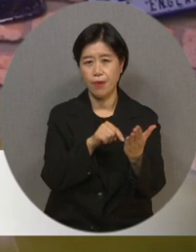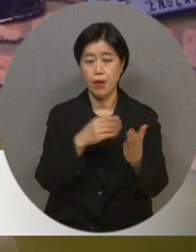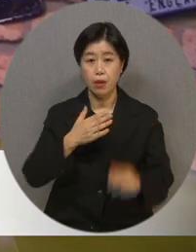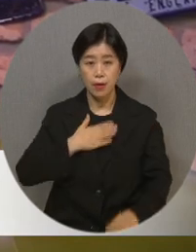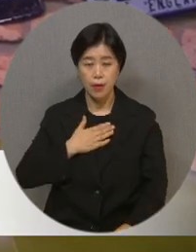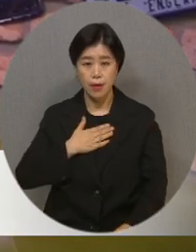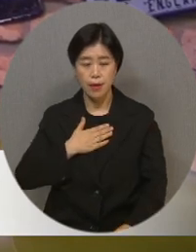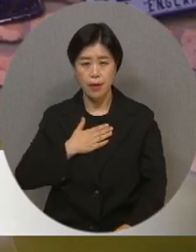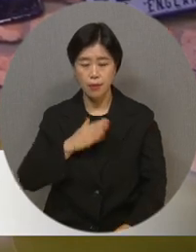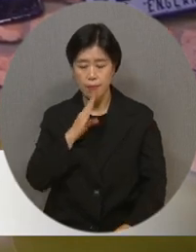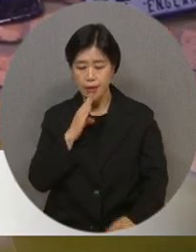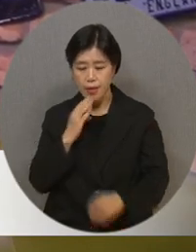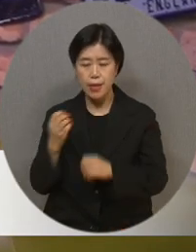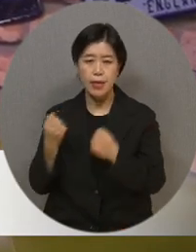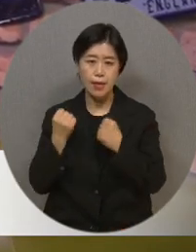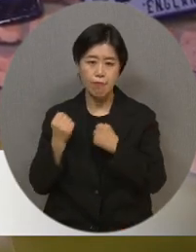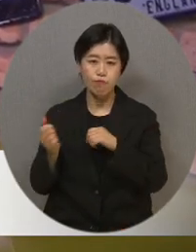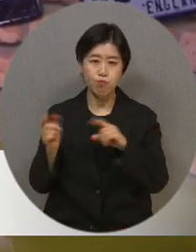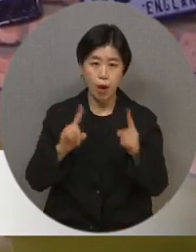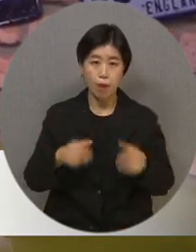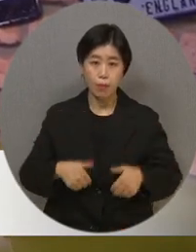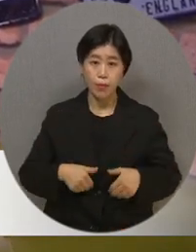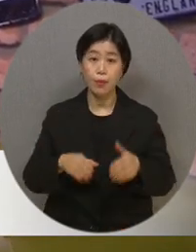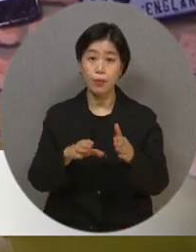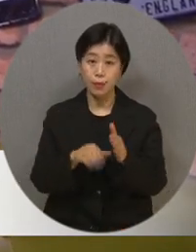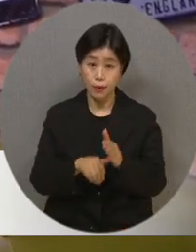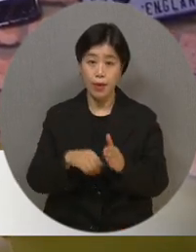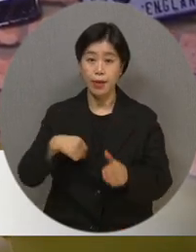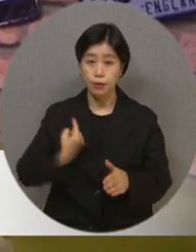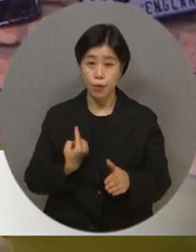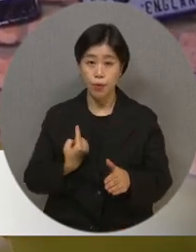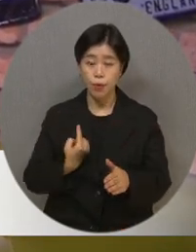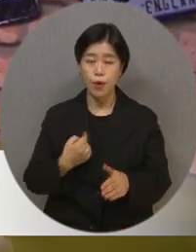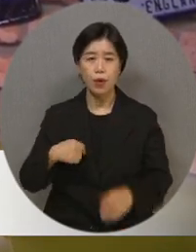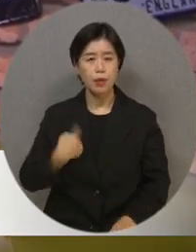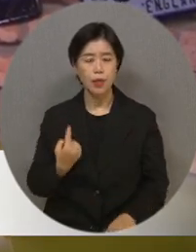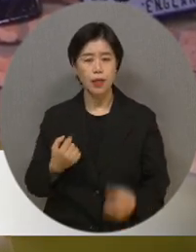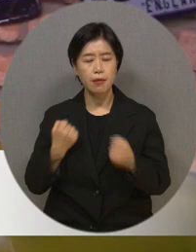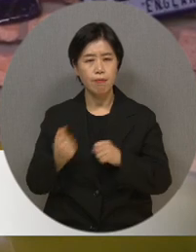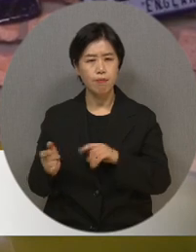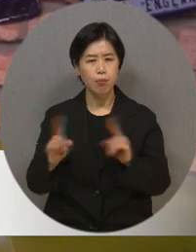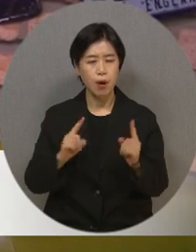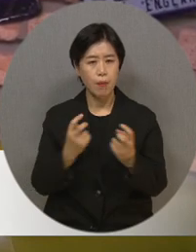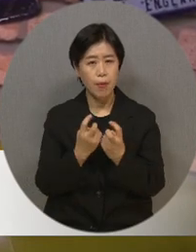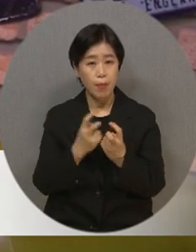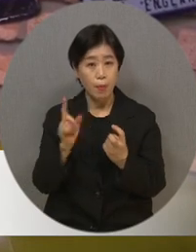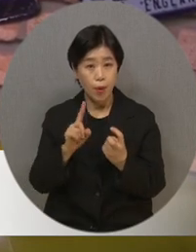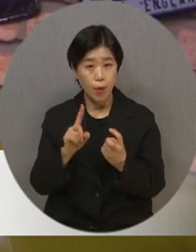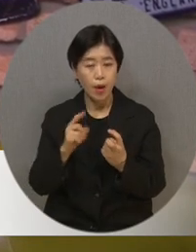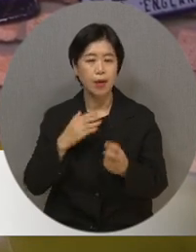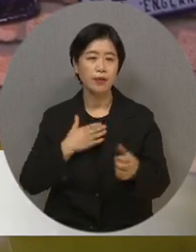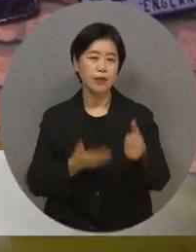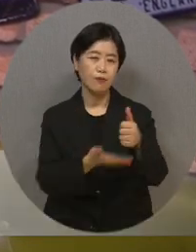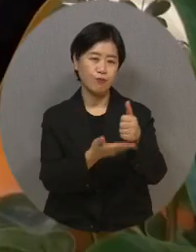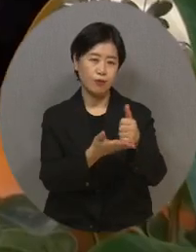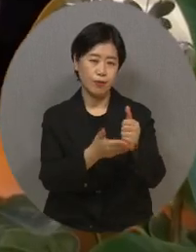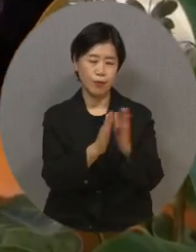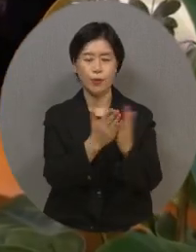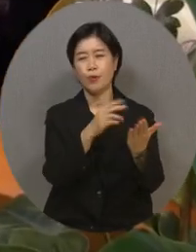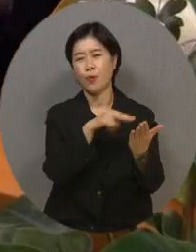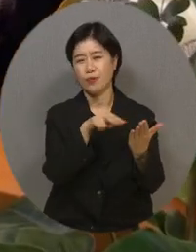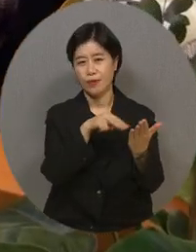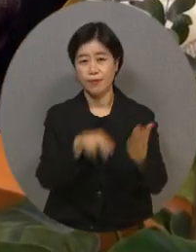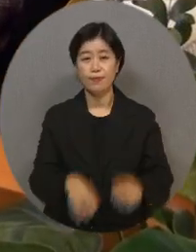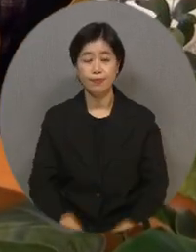충전이 필요하고 내가 더 힘을 내야 될 것 같고 이럴 때 스스로 자기 충전할 수 있는 방법으로 저는 독서를 추천을 드립니다.